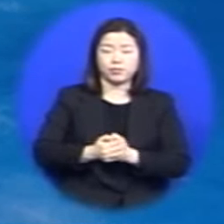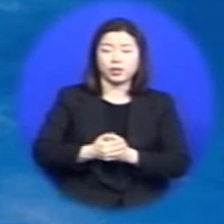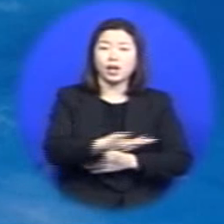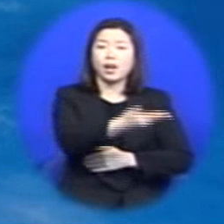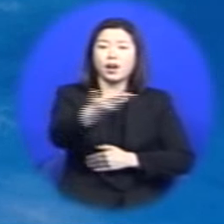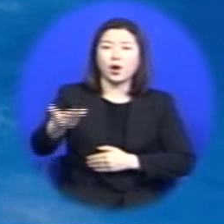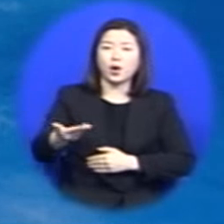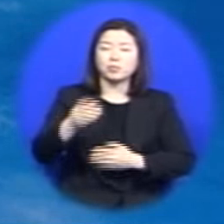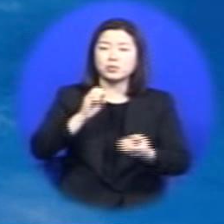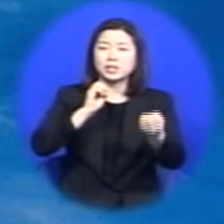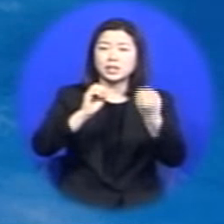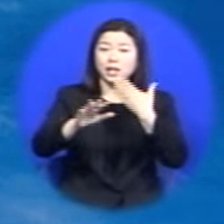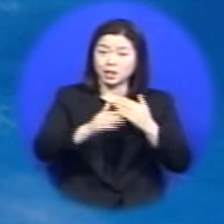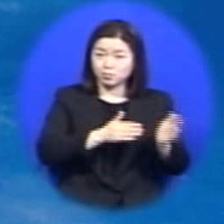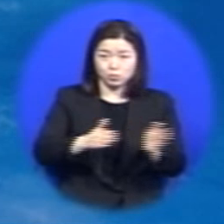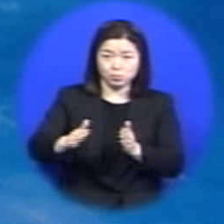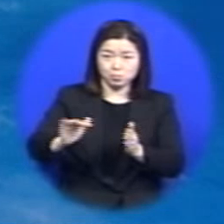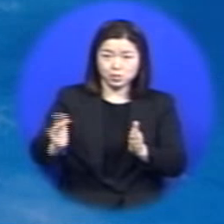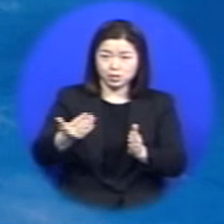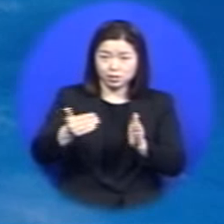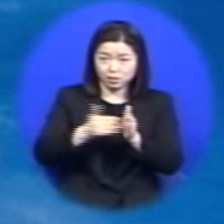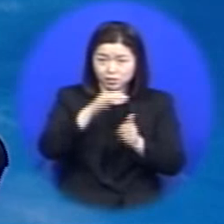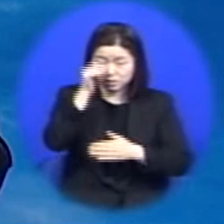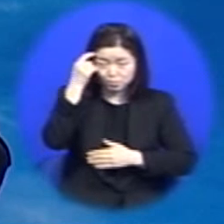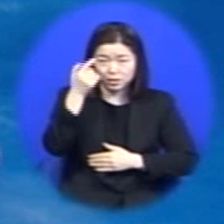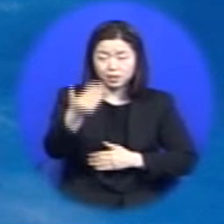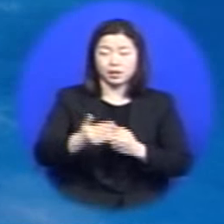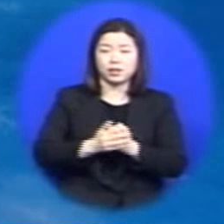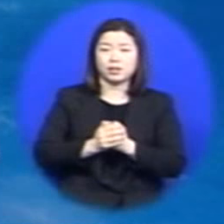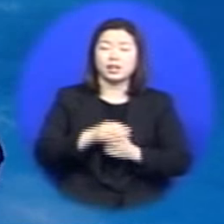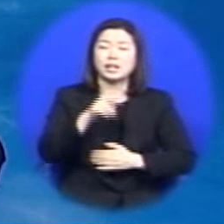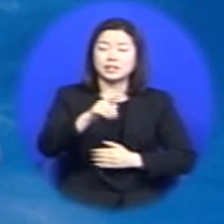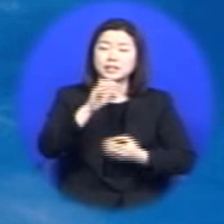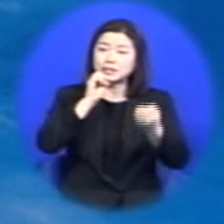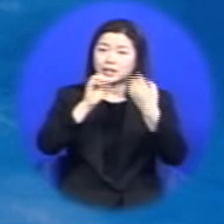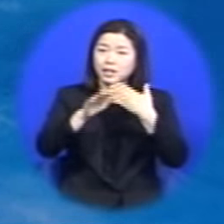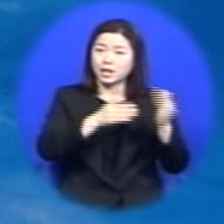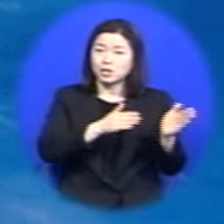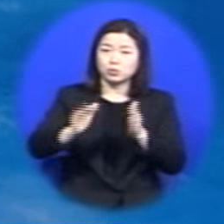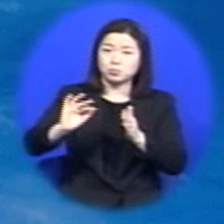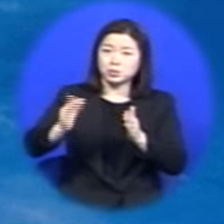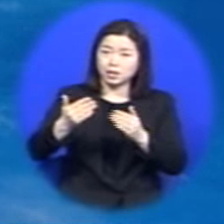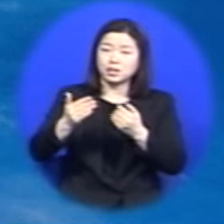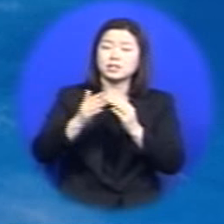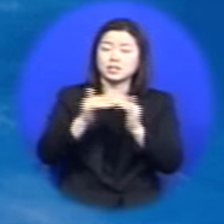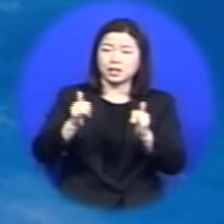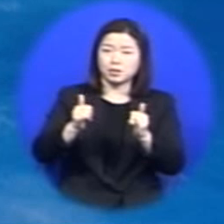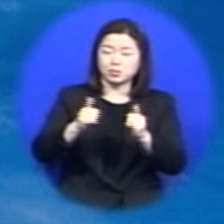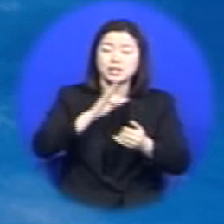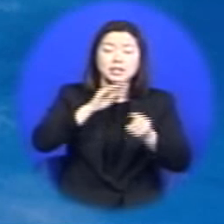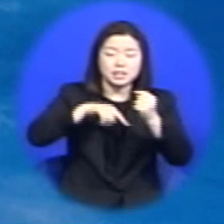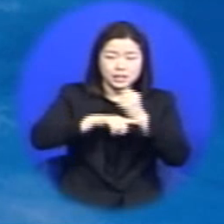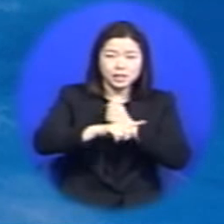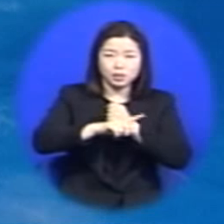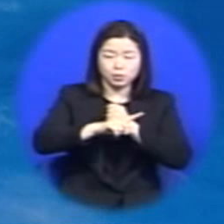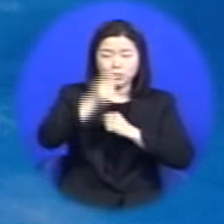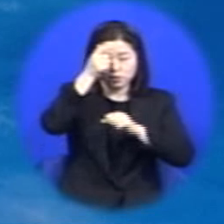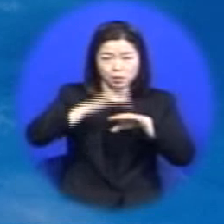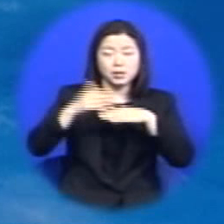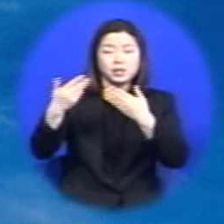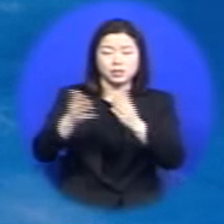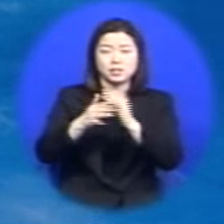여러분은 대답할 준비가 있습니까? 그 대답이 준비된 사람은 진리로 예배하는 사람이고 그 대답에